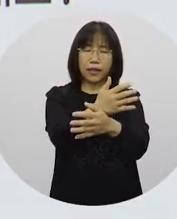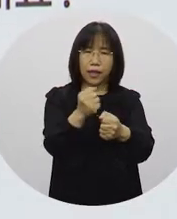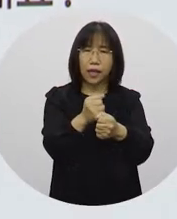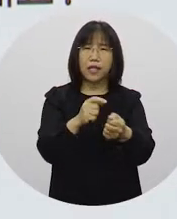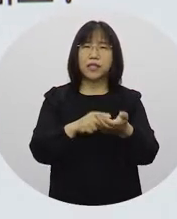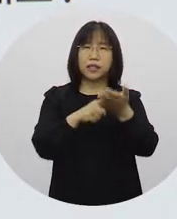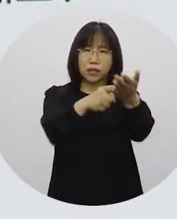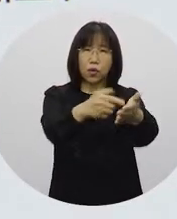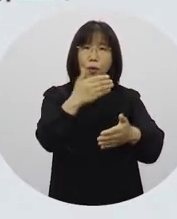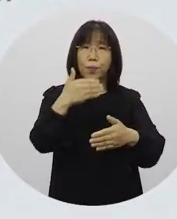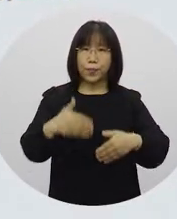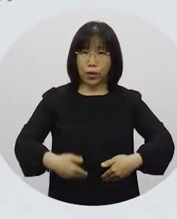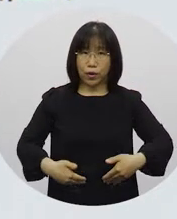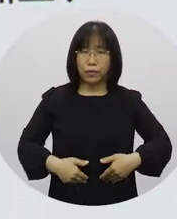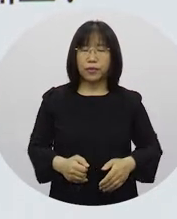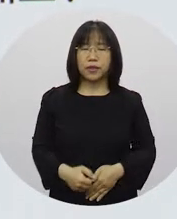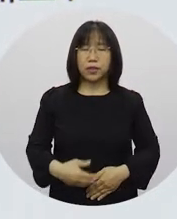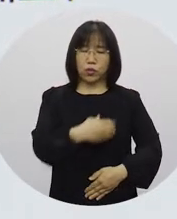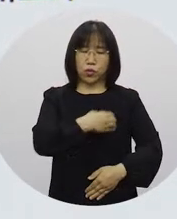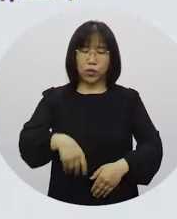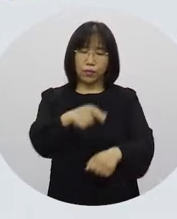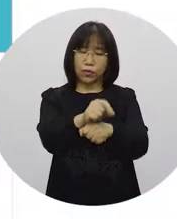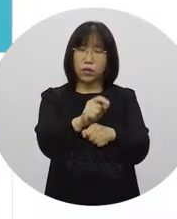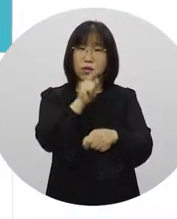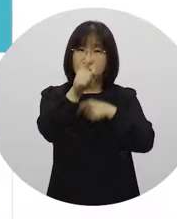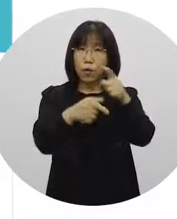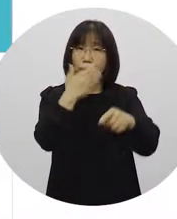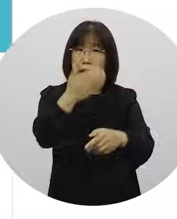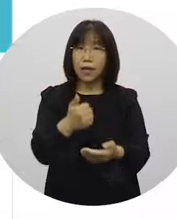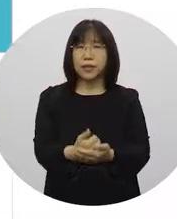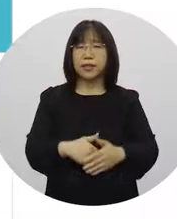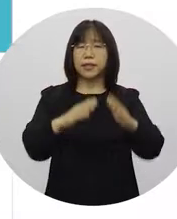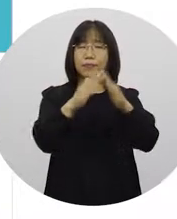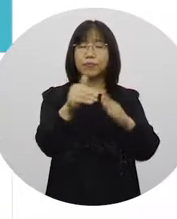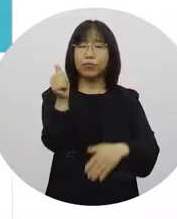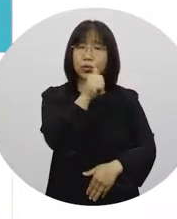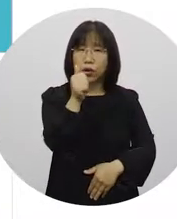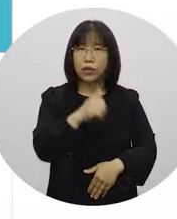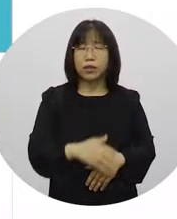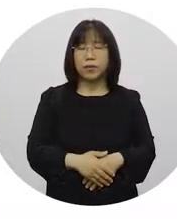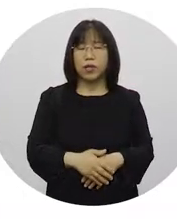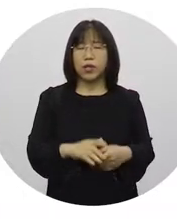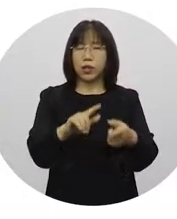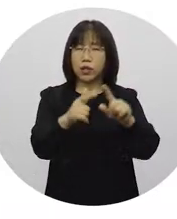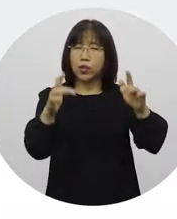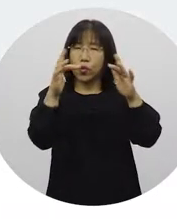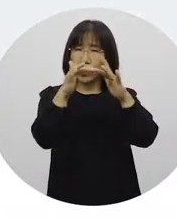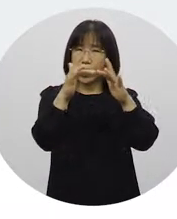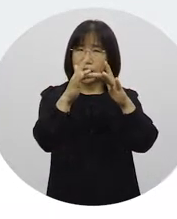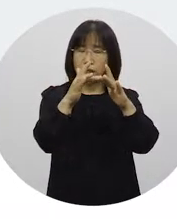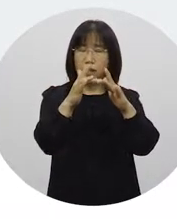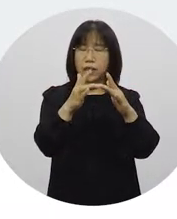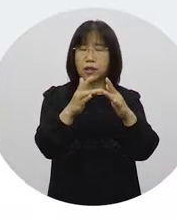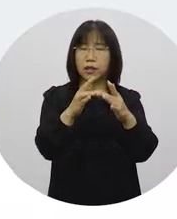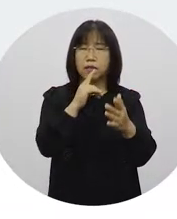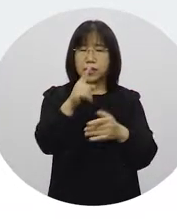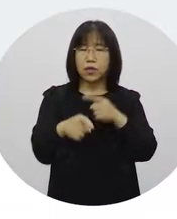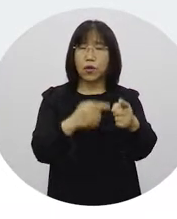제도입니다. 주택 소재 동주민센터에서 신고하면 되고 부동산거래관리시스템 온라인으로도